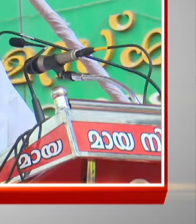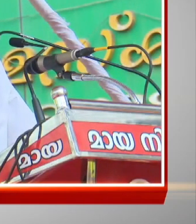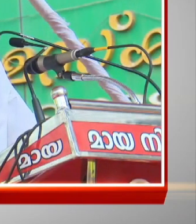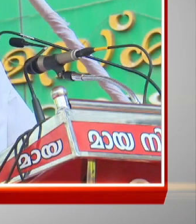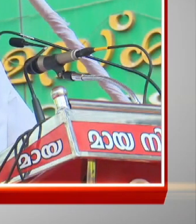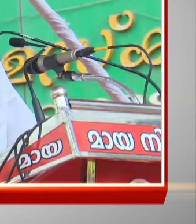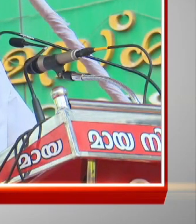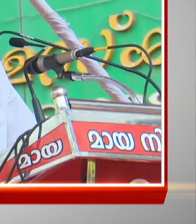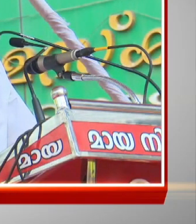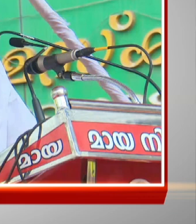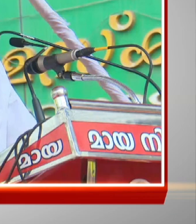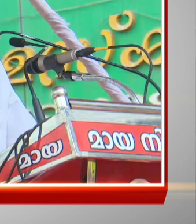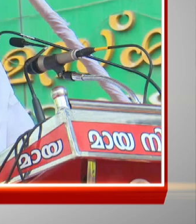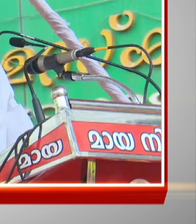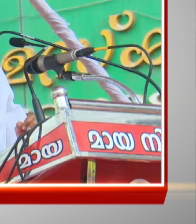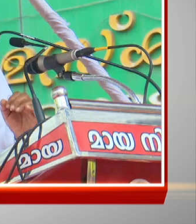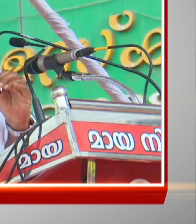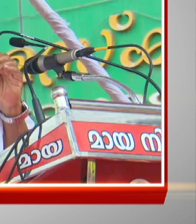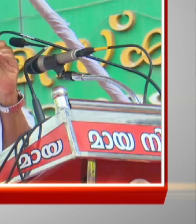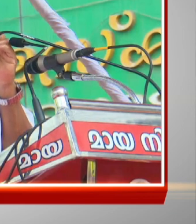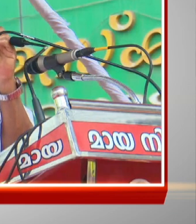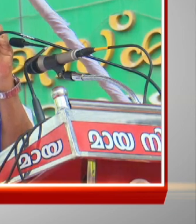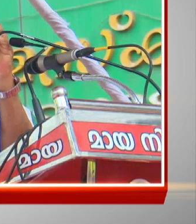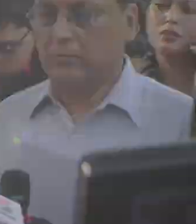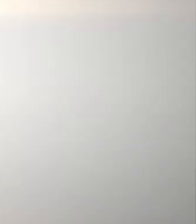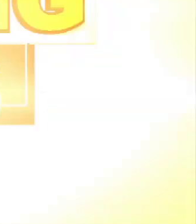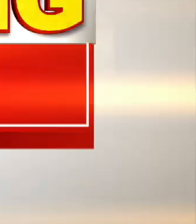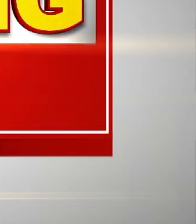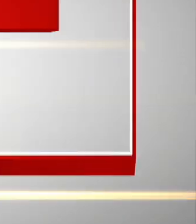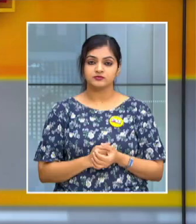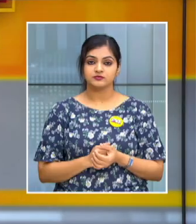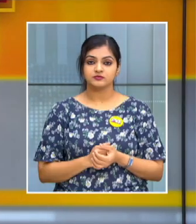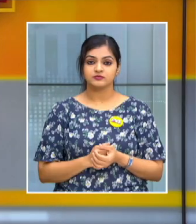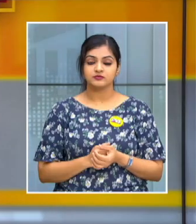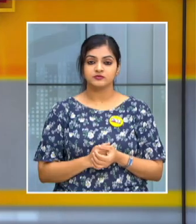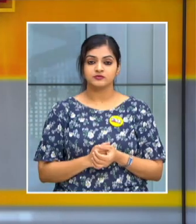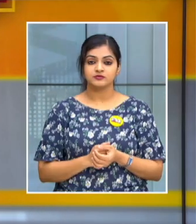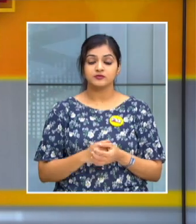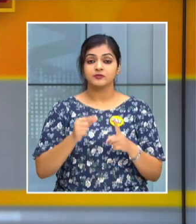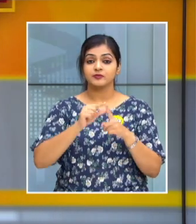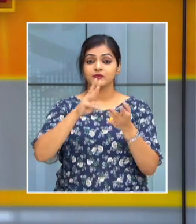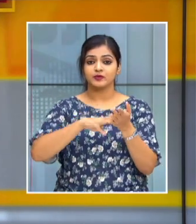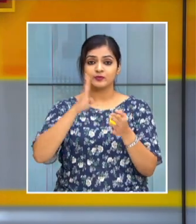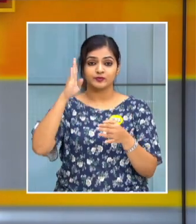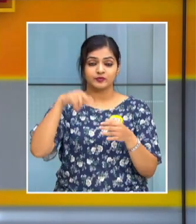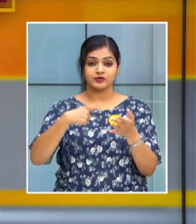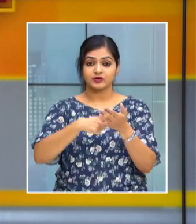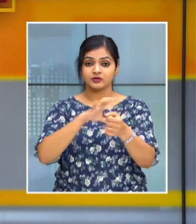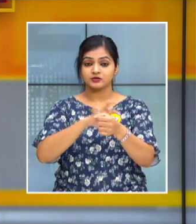സർവകക്ഷി യോഗം നടന്നു, നിയമസഭയുടെ പ്രത്യേക യോഗം നടന്നു. പ്രധാനമന്ത്രി നടത്തിയ രാജസ്ഥാൻ പ്രസംഗം വിവാദമായ പരാമർശത്തിൽ